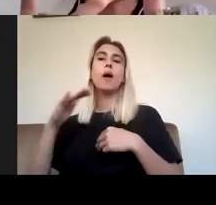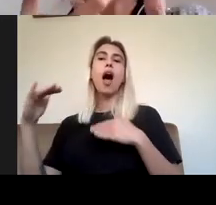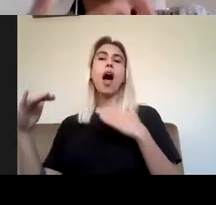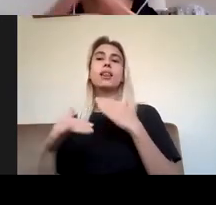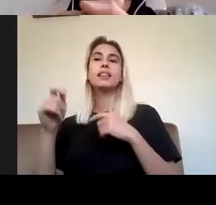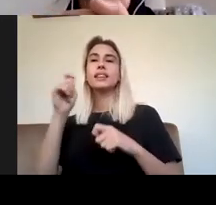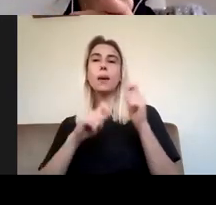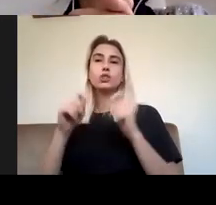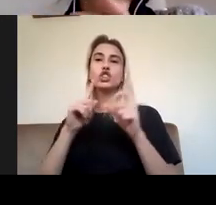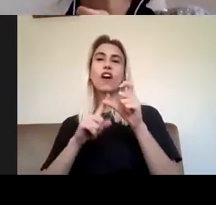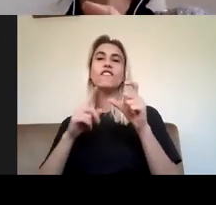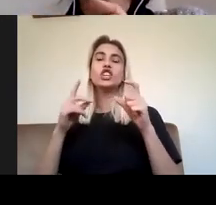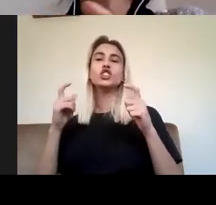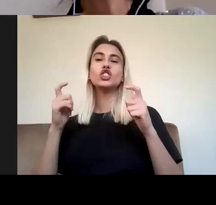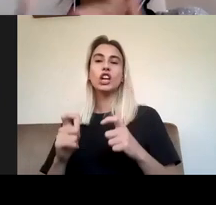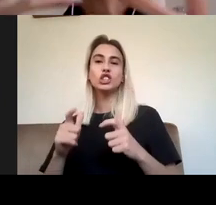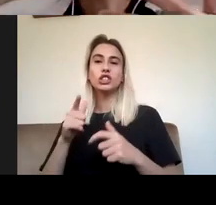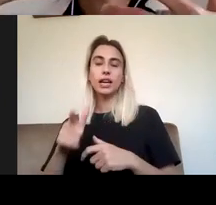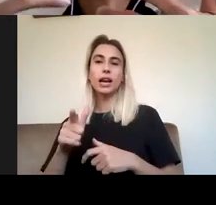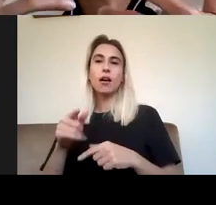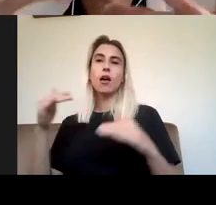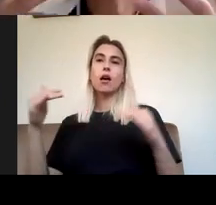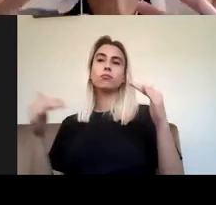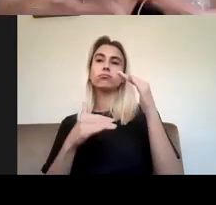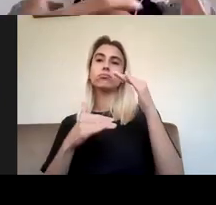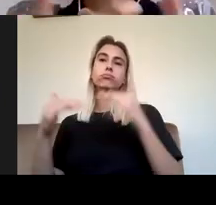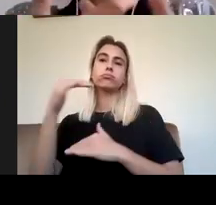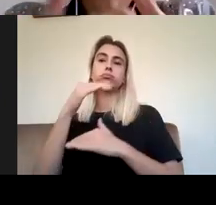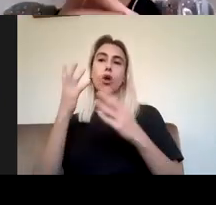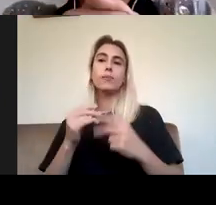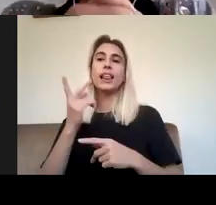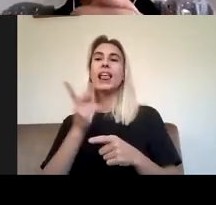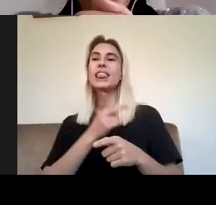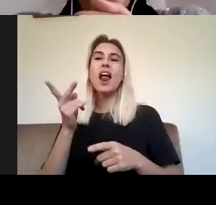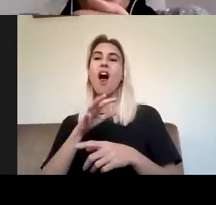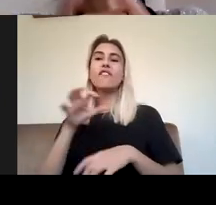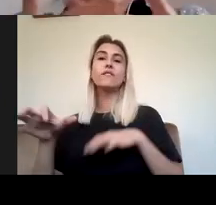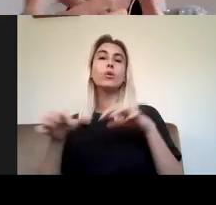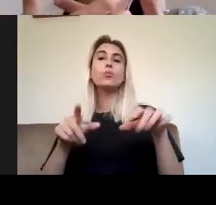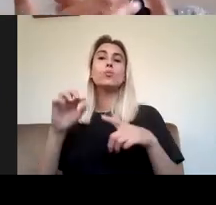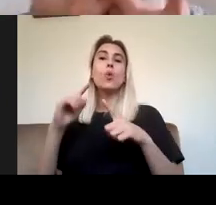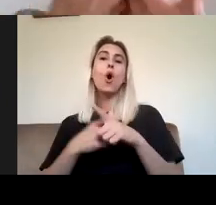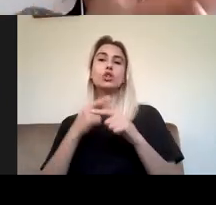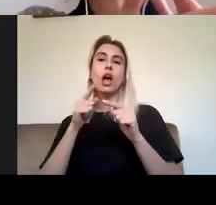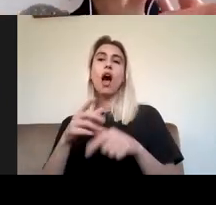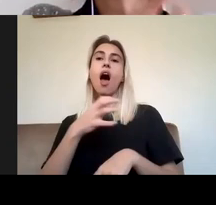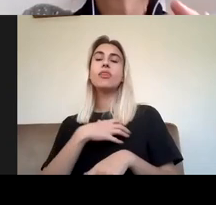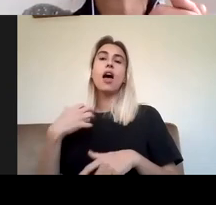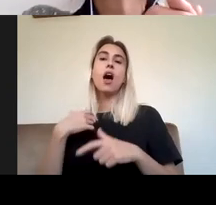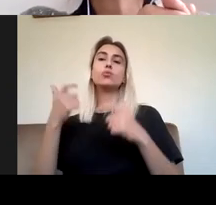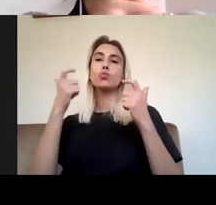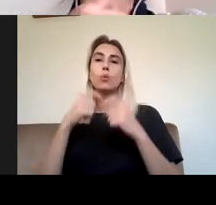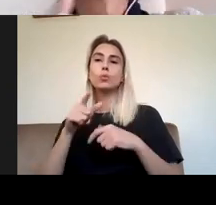iç içe girmiş durumda erişilebilirlik noktasında. Ve iki tarafta bu projenin bir şeyi, tabii ana sorumlu Ulaştırma